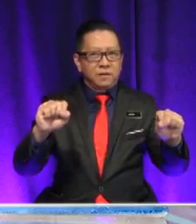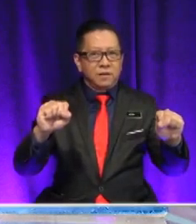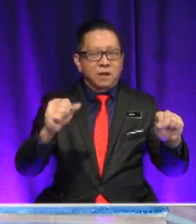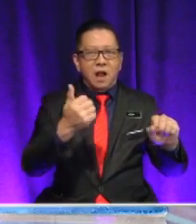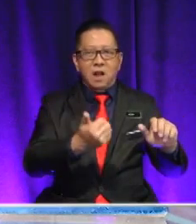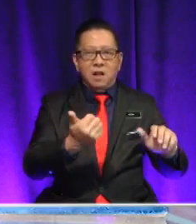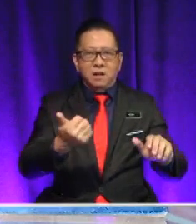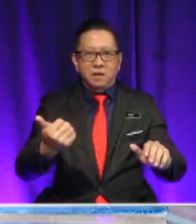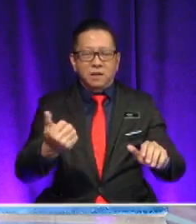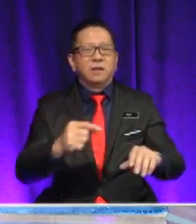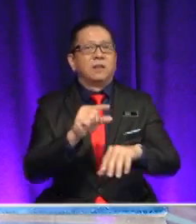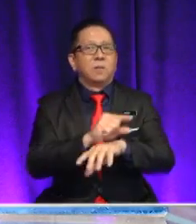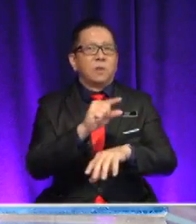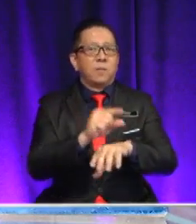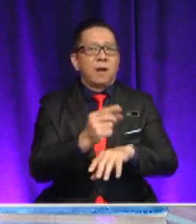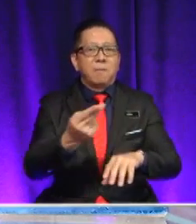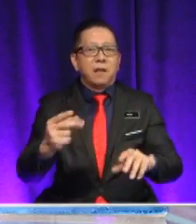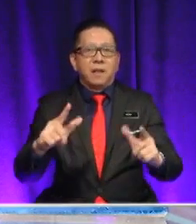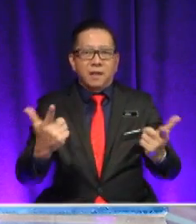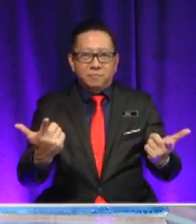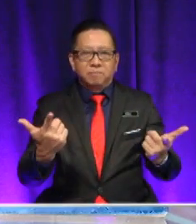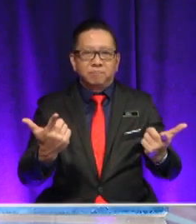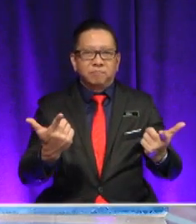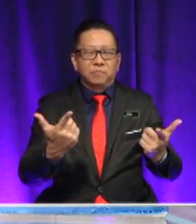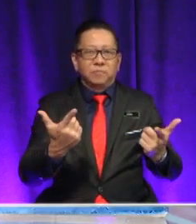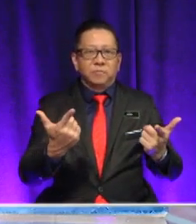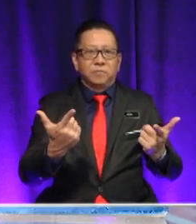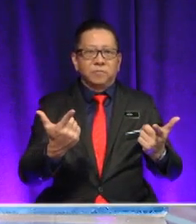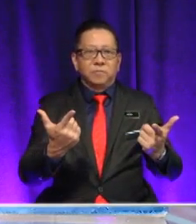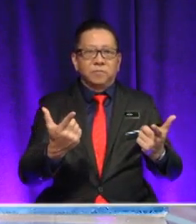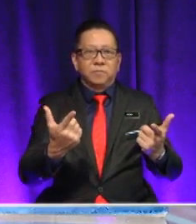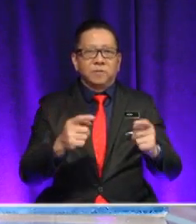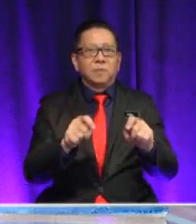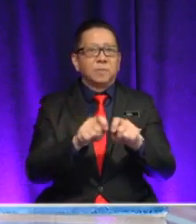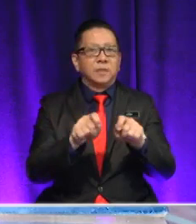juga bahan-bahan lain seperti untuk menjaga kebersihan